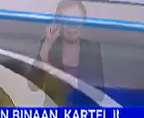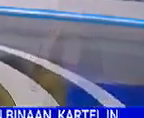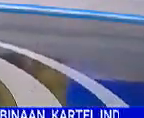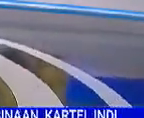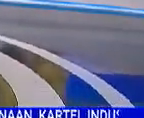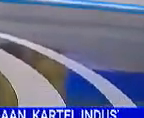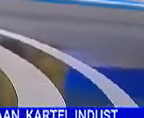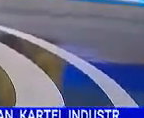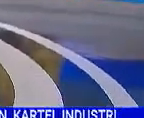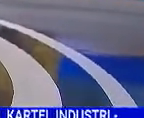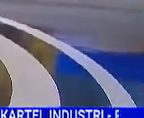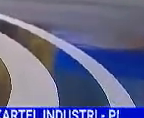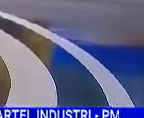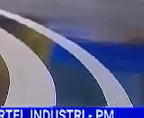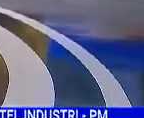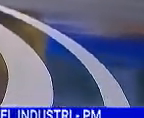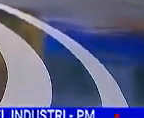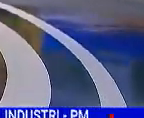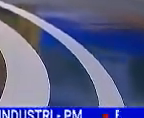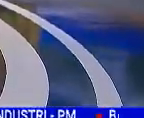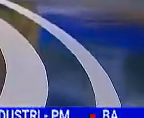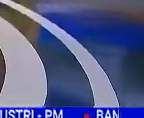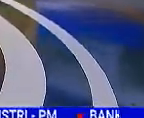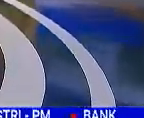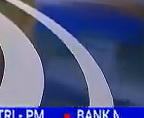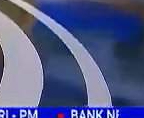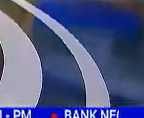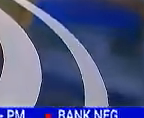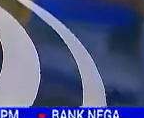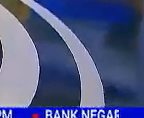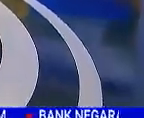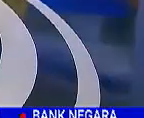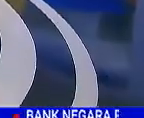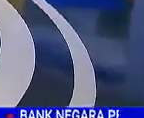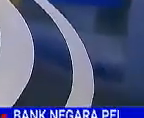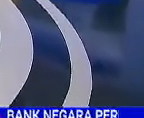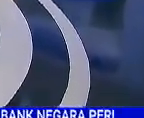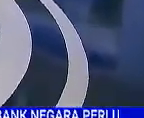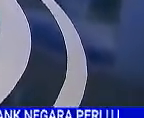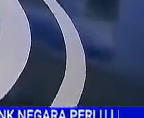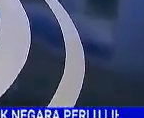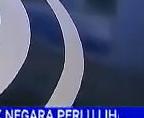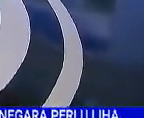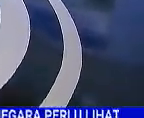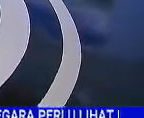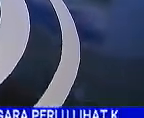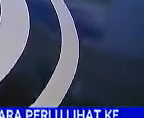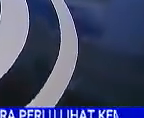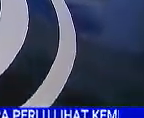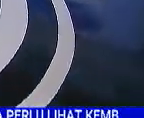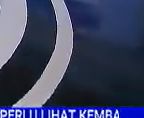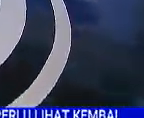sop kita jaga kita Saya Malik berita selanjutnya kembali ke angkasa bersama sah